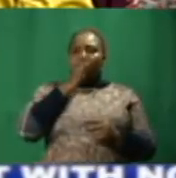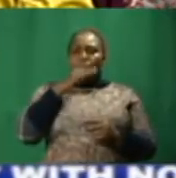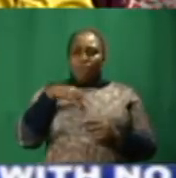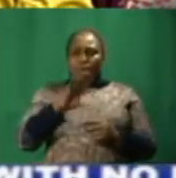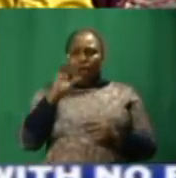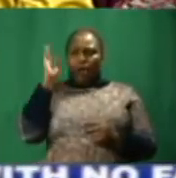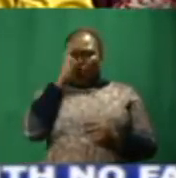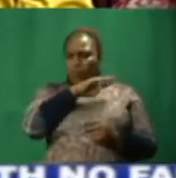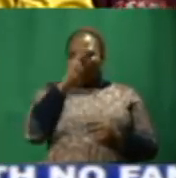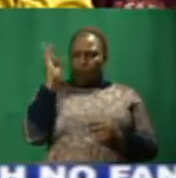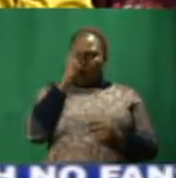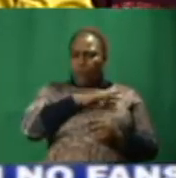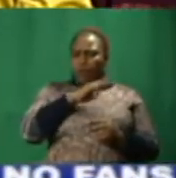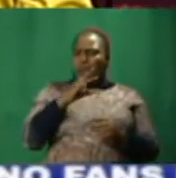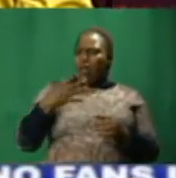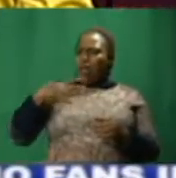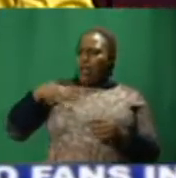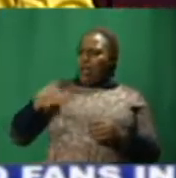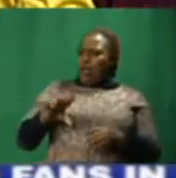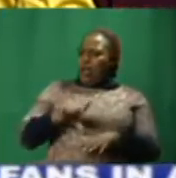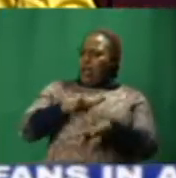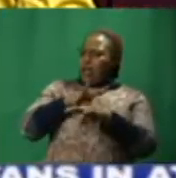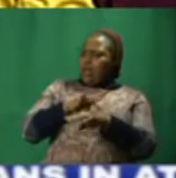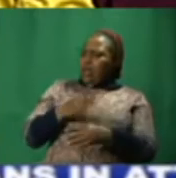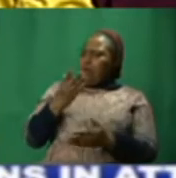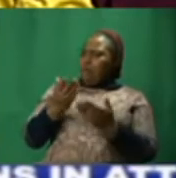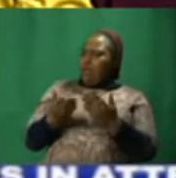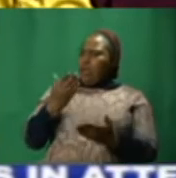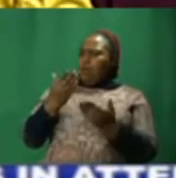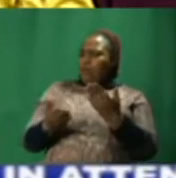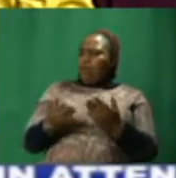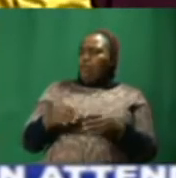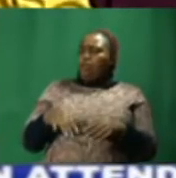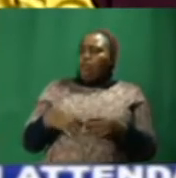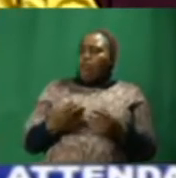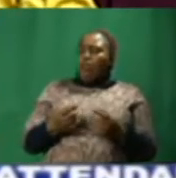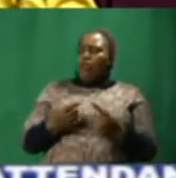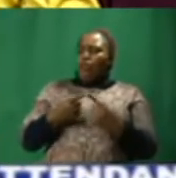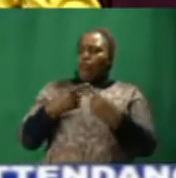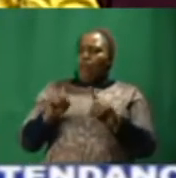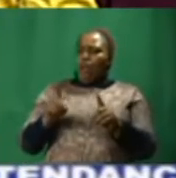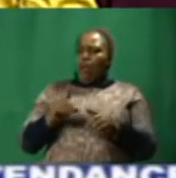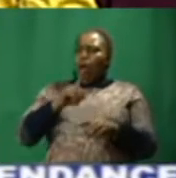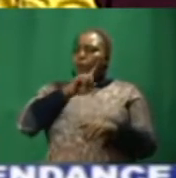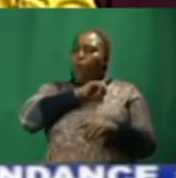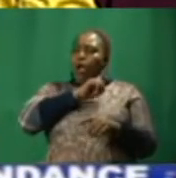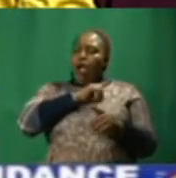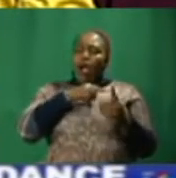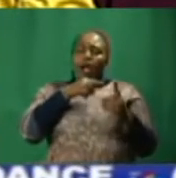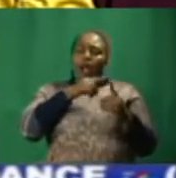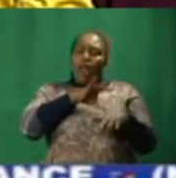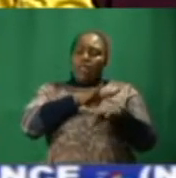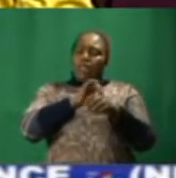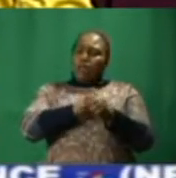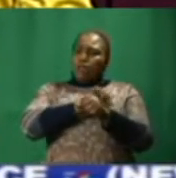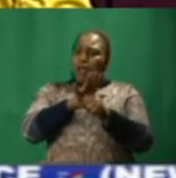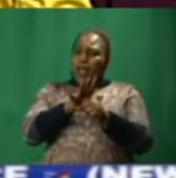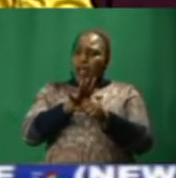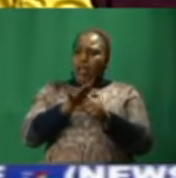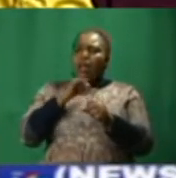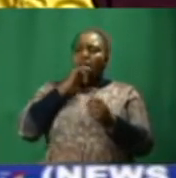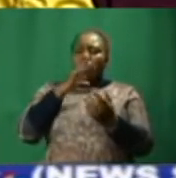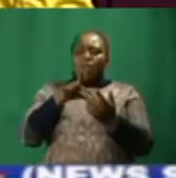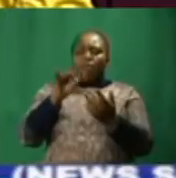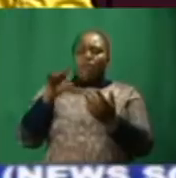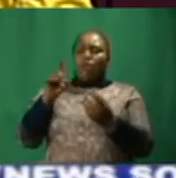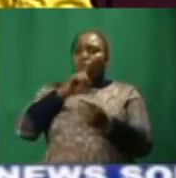timphawu letingahle tivele kubantwana njengoba phela kayikhethi COVID-19 yambamba lomzala imbambe lomncane. Siyathi-ke ukuthi umtimba wemntwana kawufani nalowo